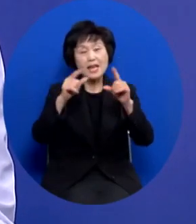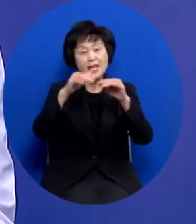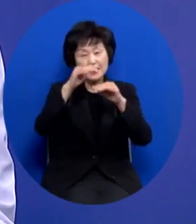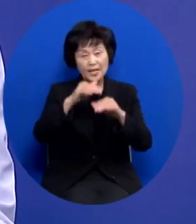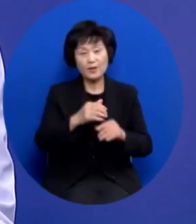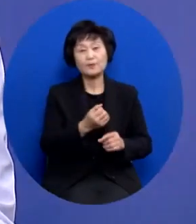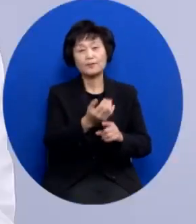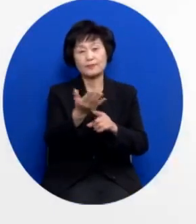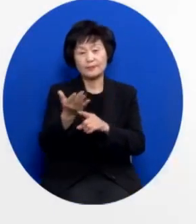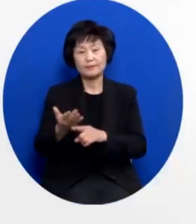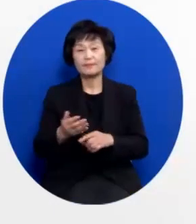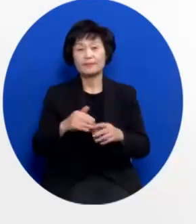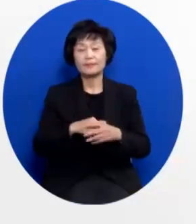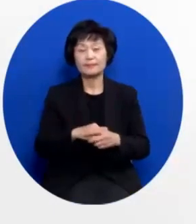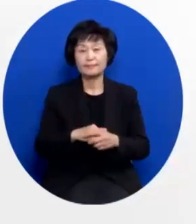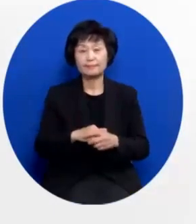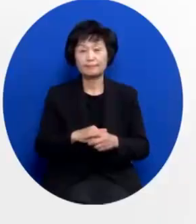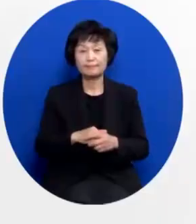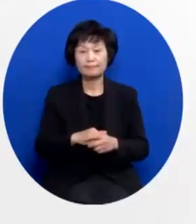발표했습니다